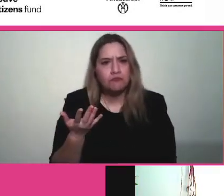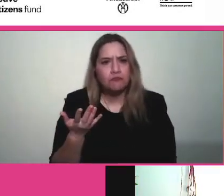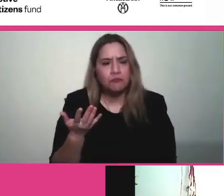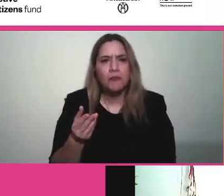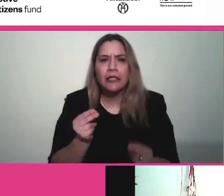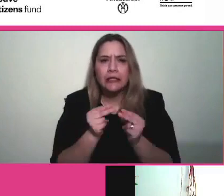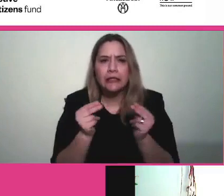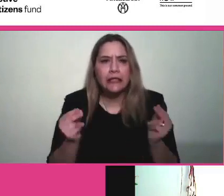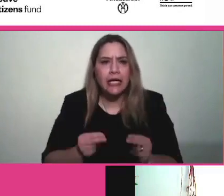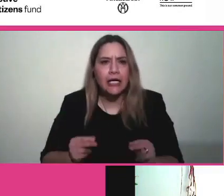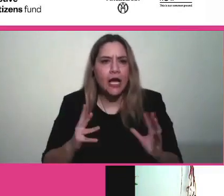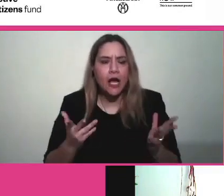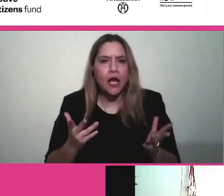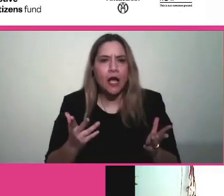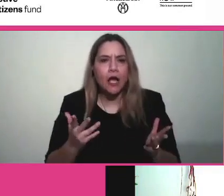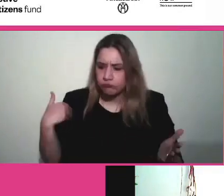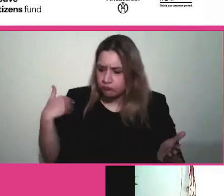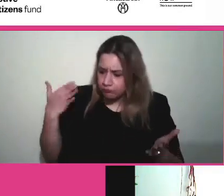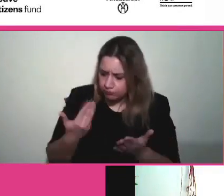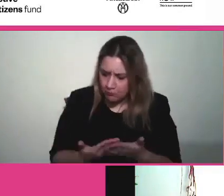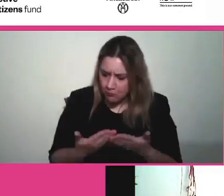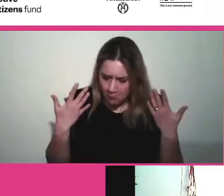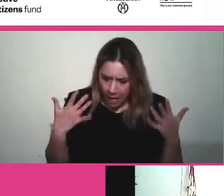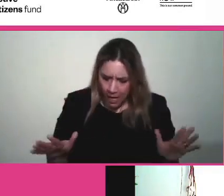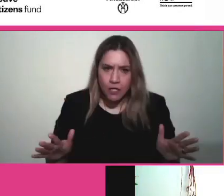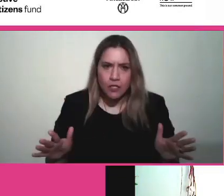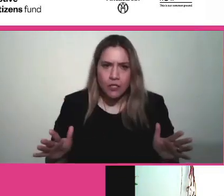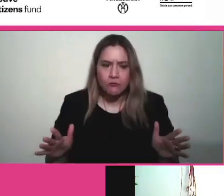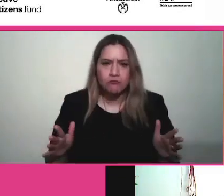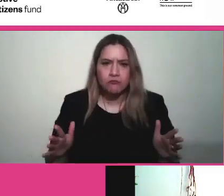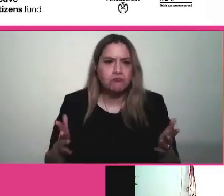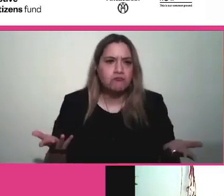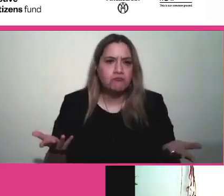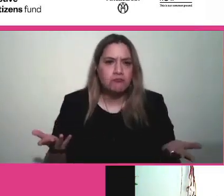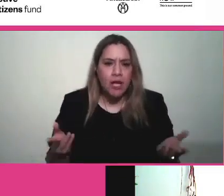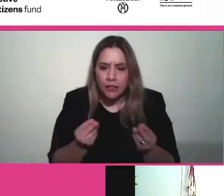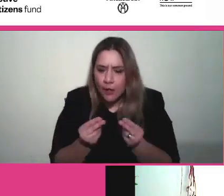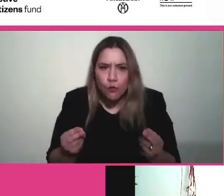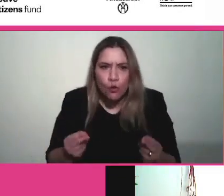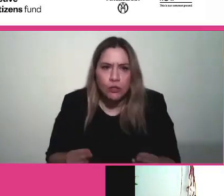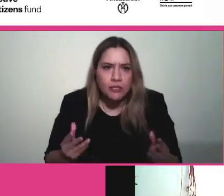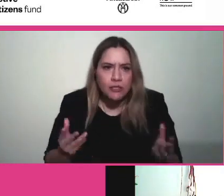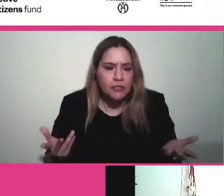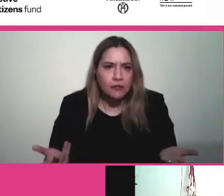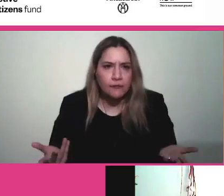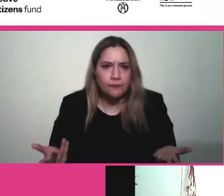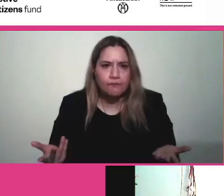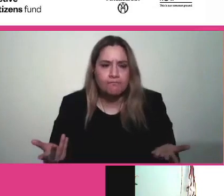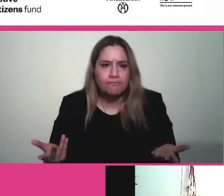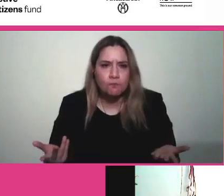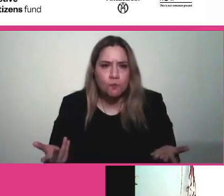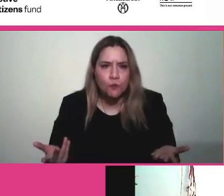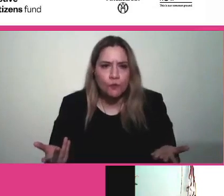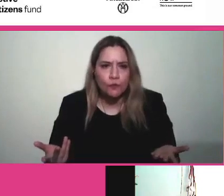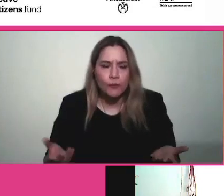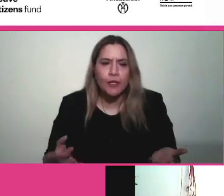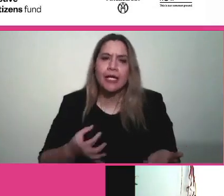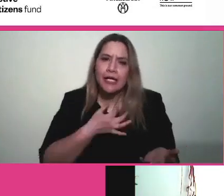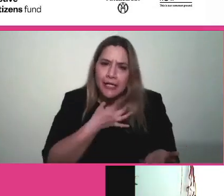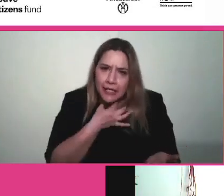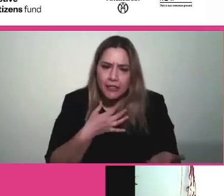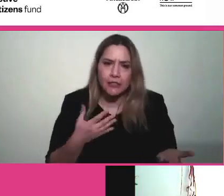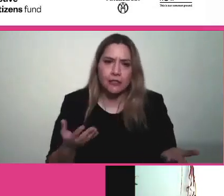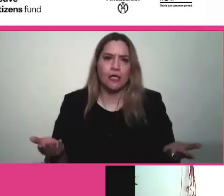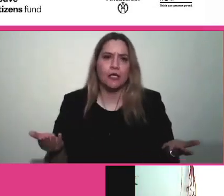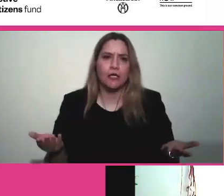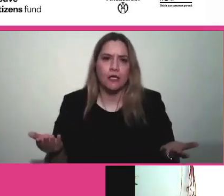τελικά κάναμε όλο αυτό. Πού είναι η ανταπόκριση? Θεωρούμε ότι χρειάζεται να έχουμε ανταπόκριση